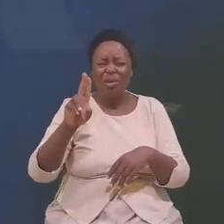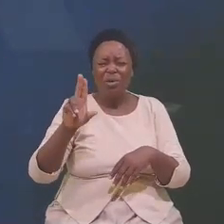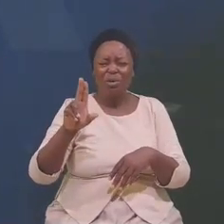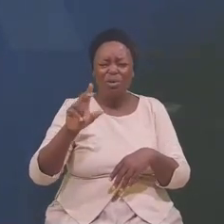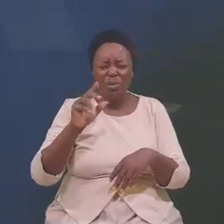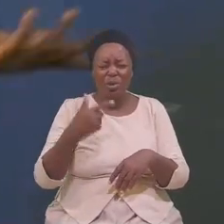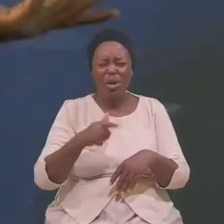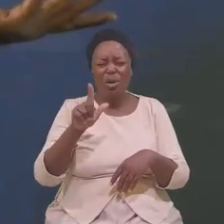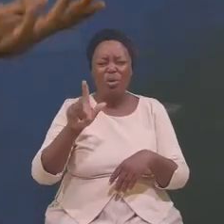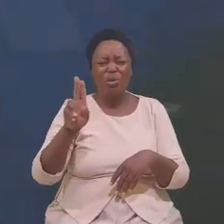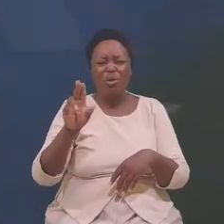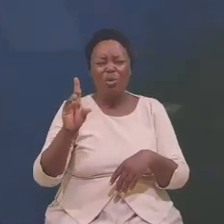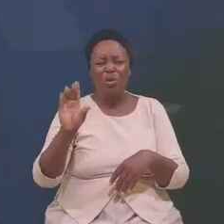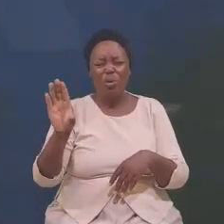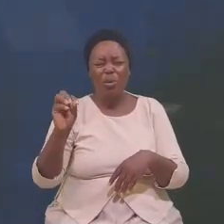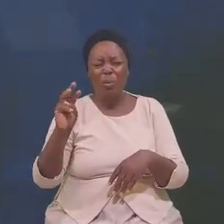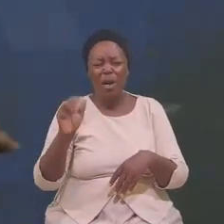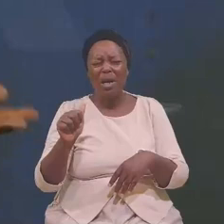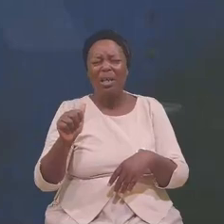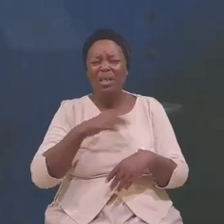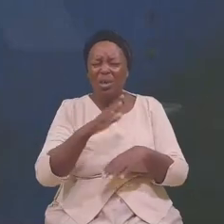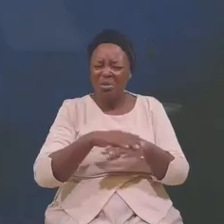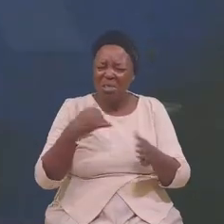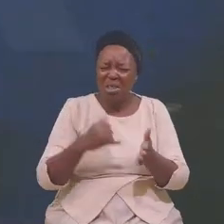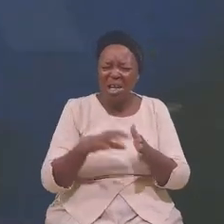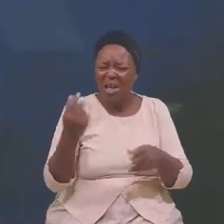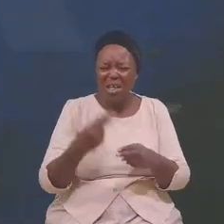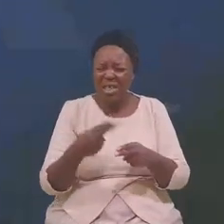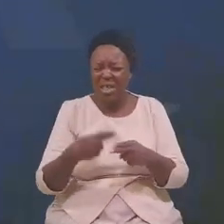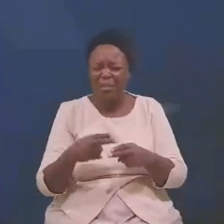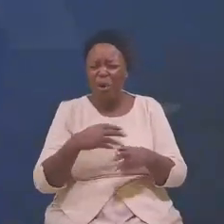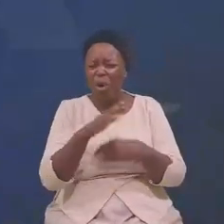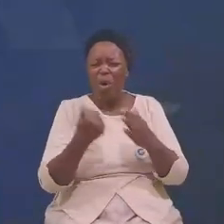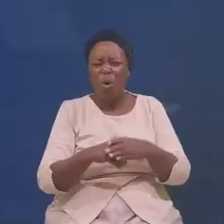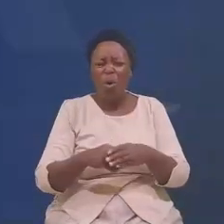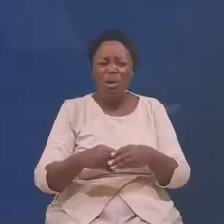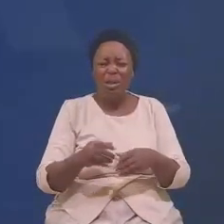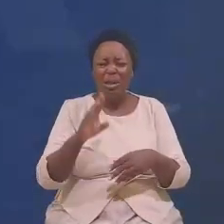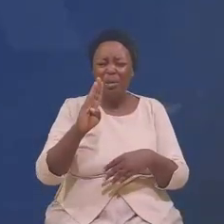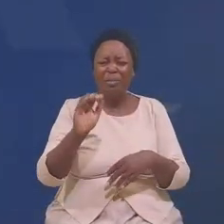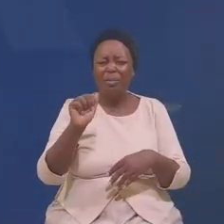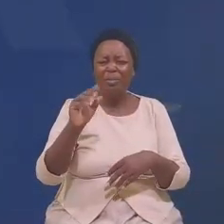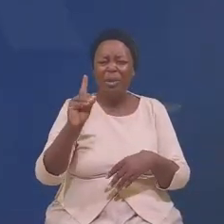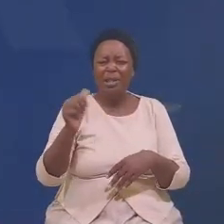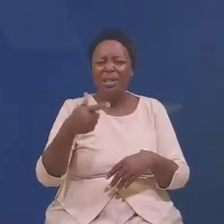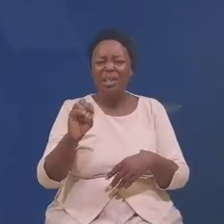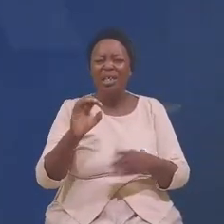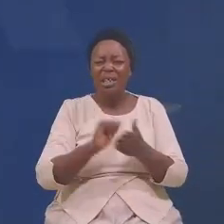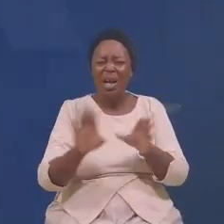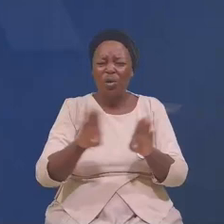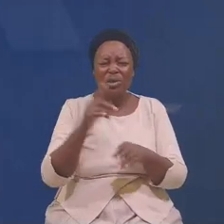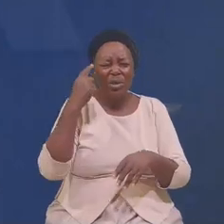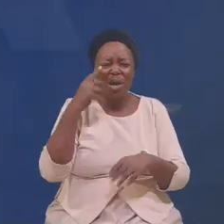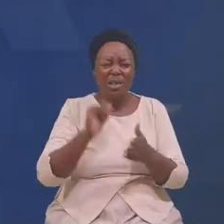Ils appellent ça cataracte, c'est une bande. Toutes les bandes qui ferment tes yeux et tu n'arrives pas à